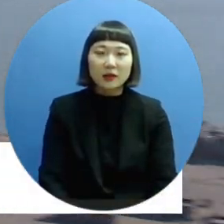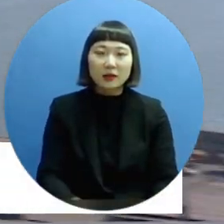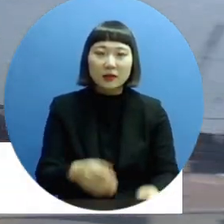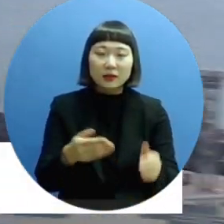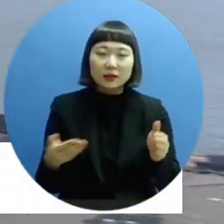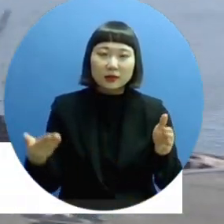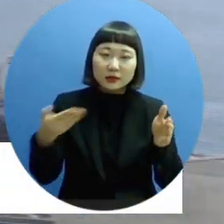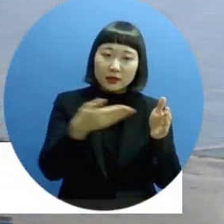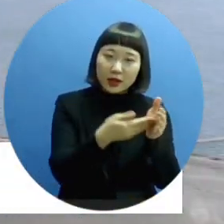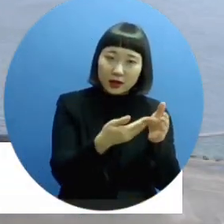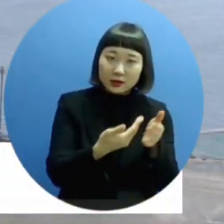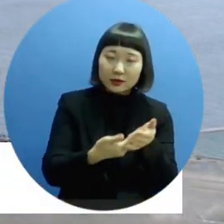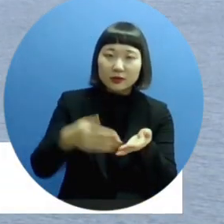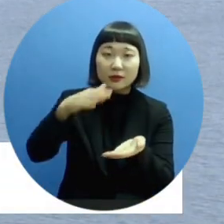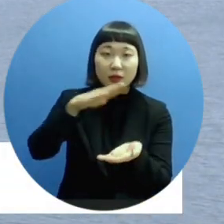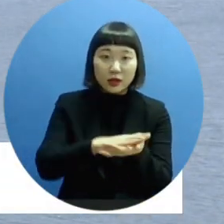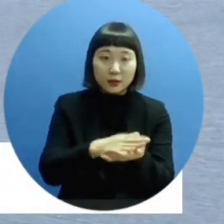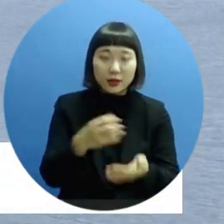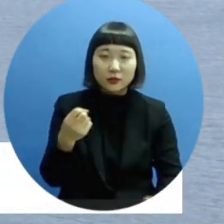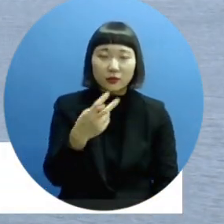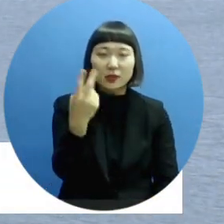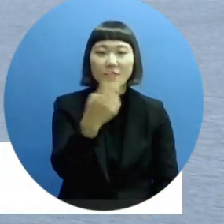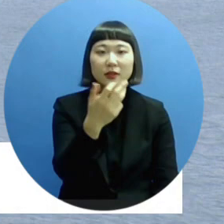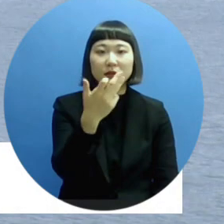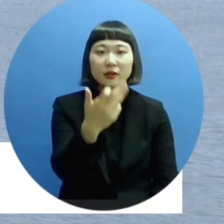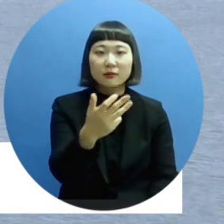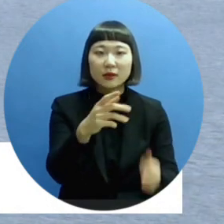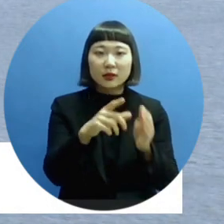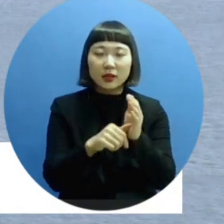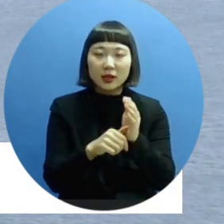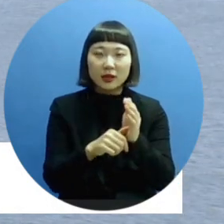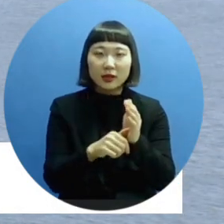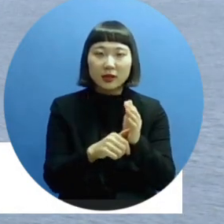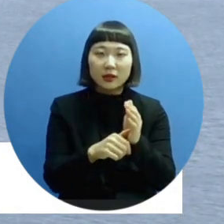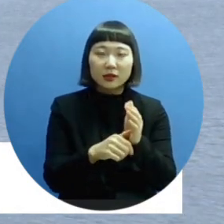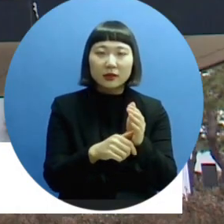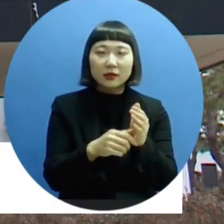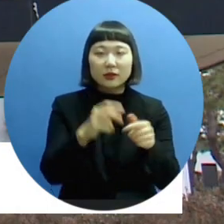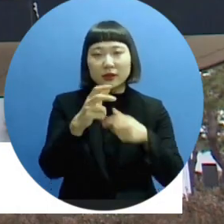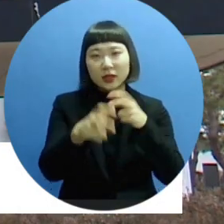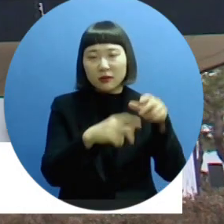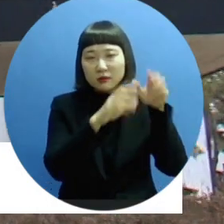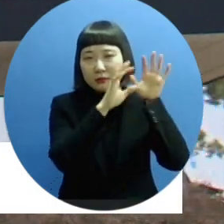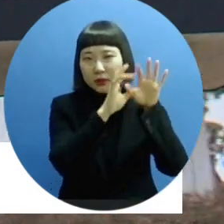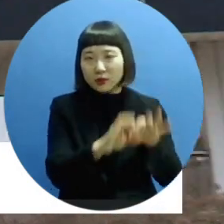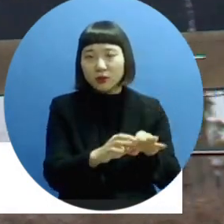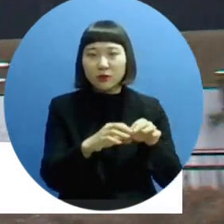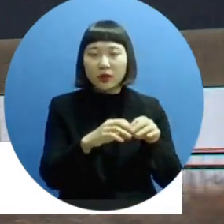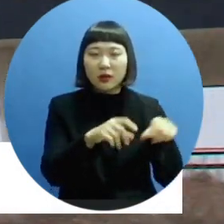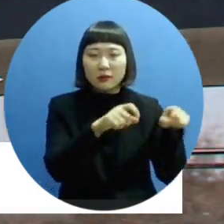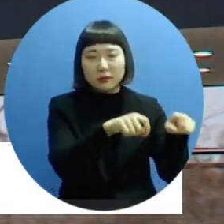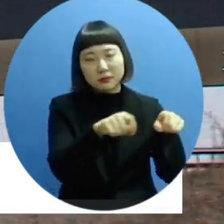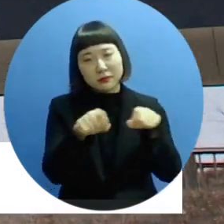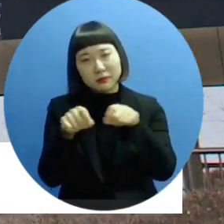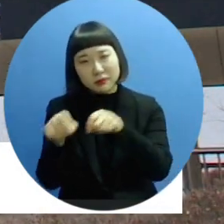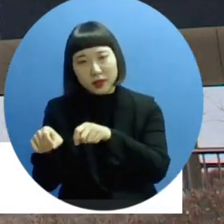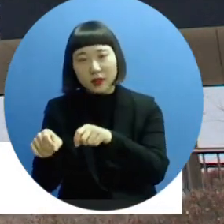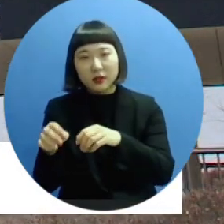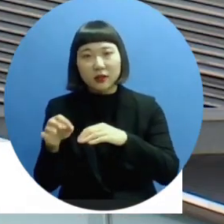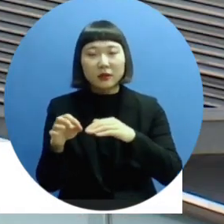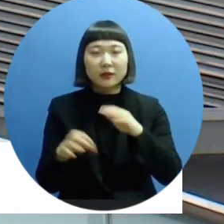재개발은 2018년 마스터플랜 수립 이후 지지부진한 데다 동인천 역사 정상화 문제